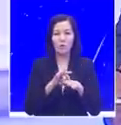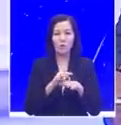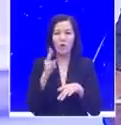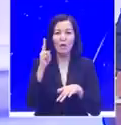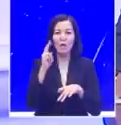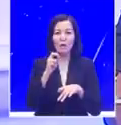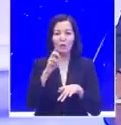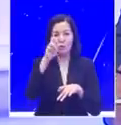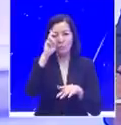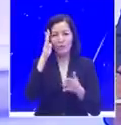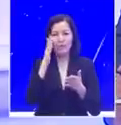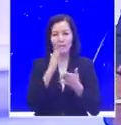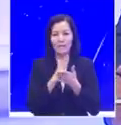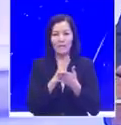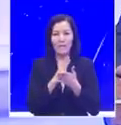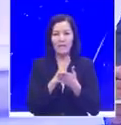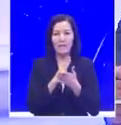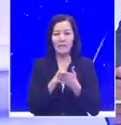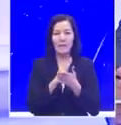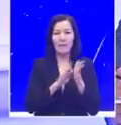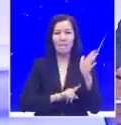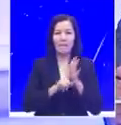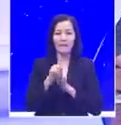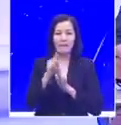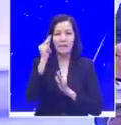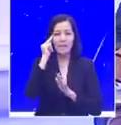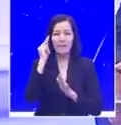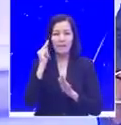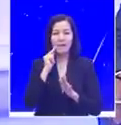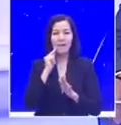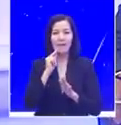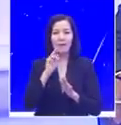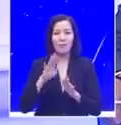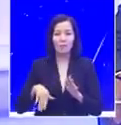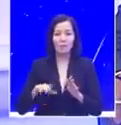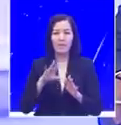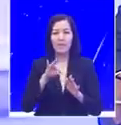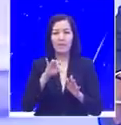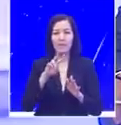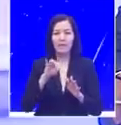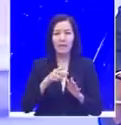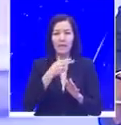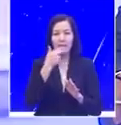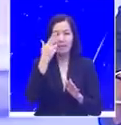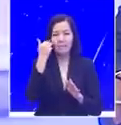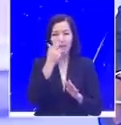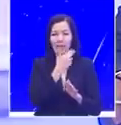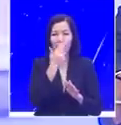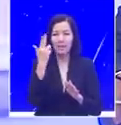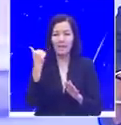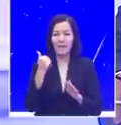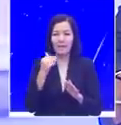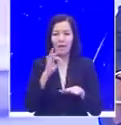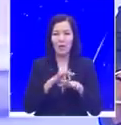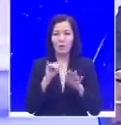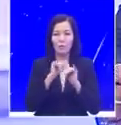вирусы 200-ге жуық елде тіркелген. Негізгі ошағы аспан асты елі, ал Иран, Испания, Италияда ауру өршіп